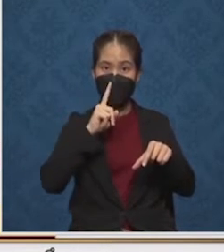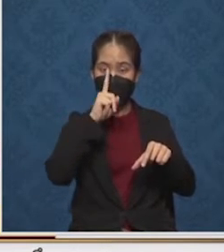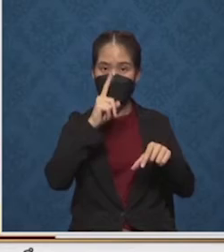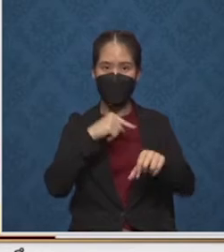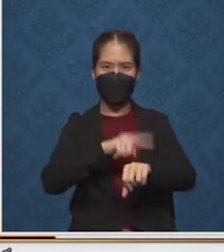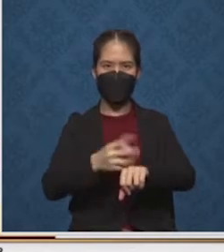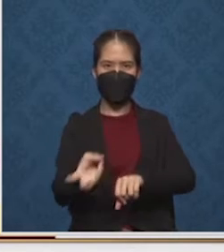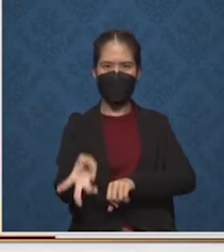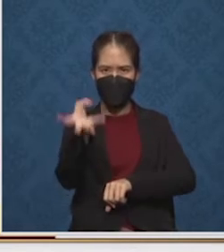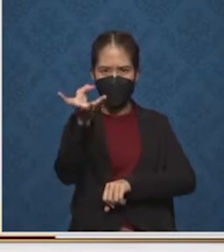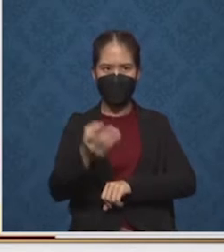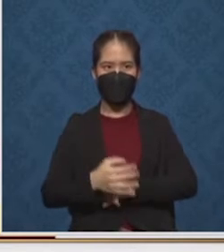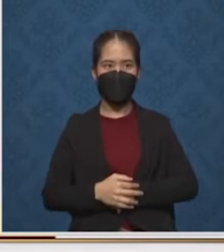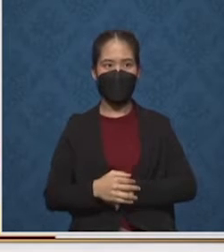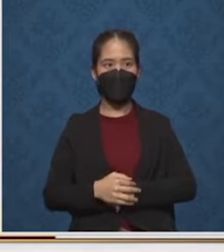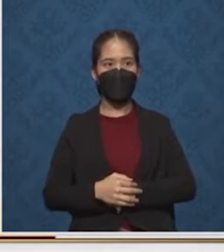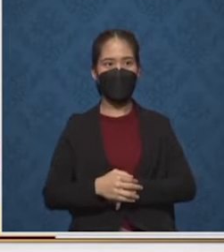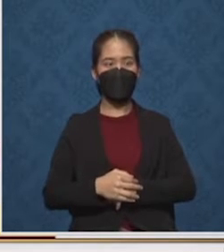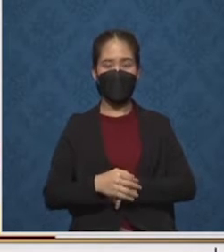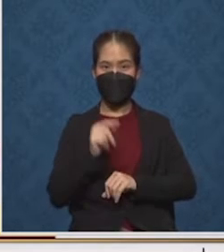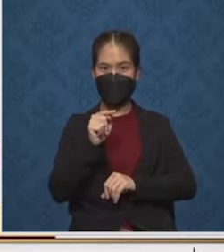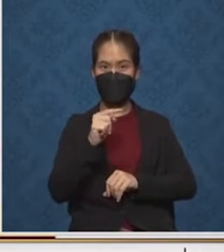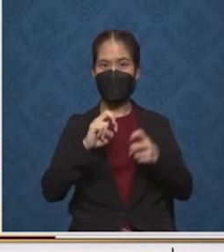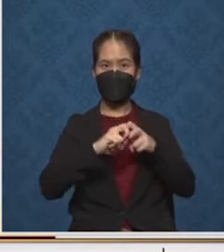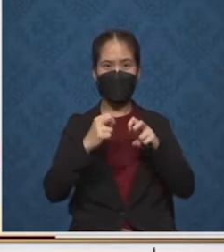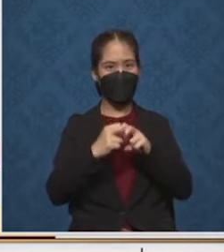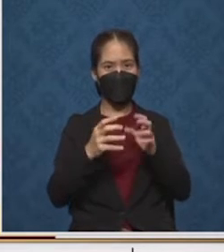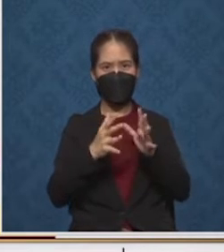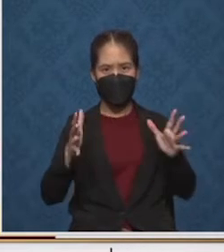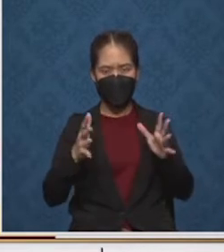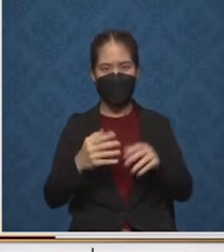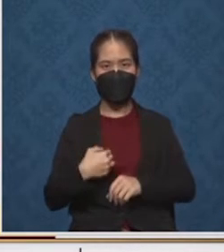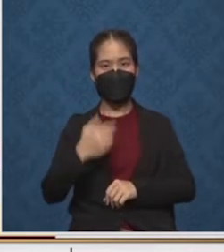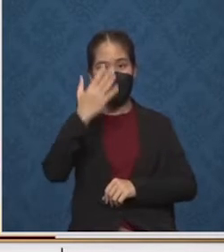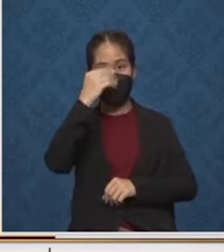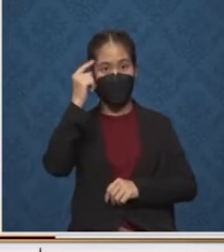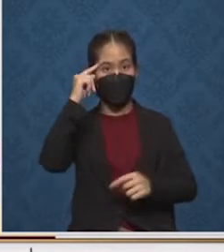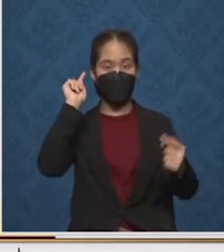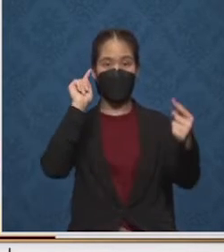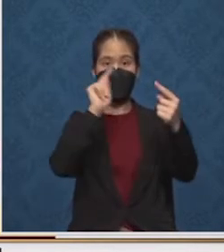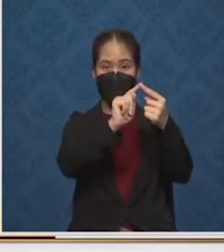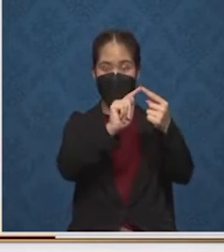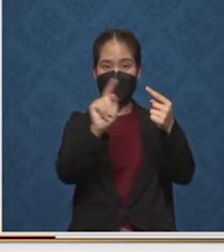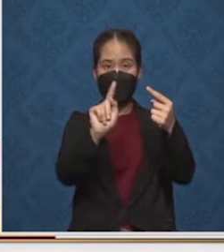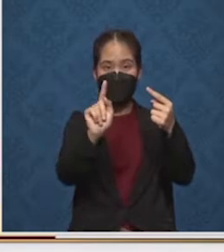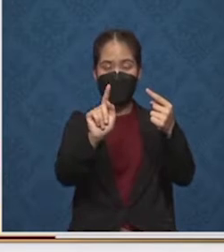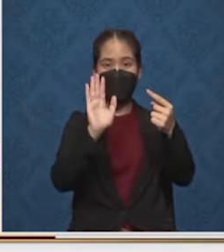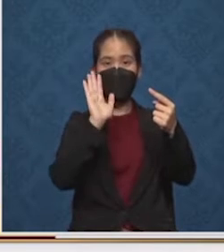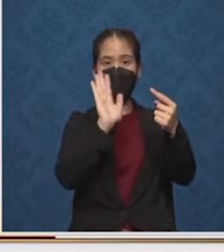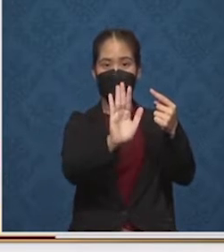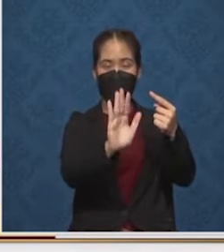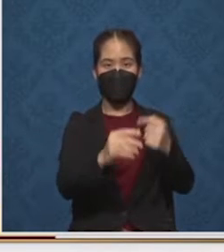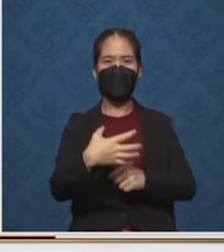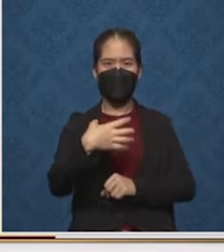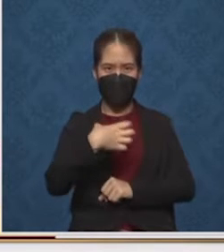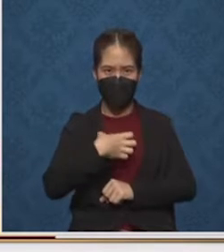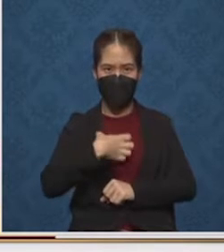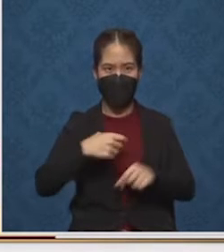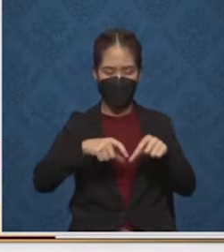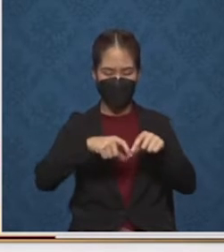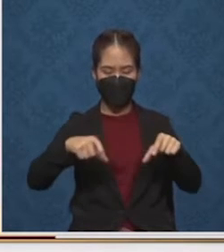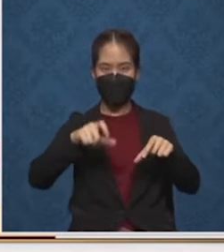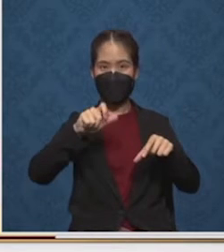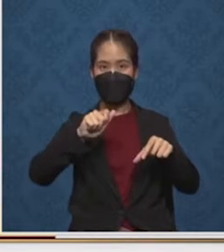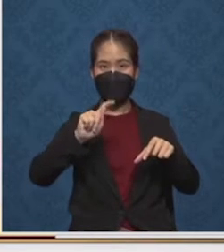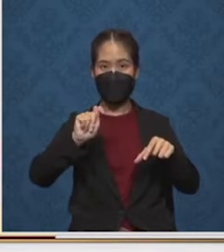ต่อไปครับเรื่องนี้ยาวมากทำไมจันทร์ 7อารมณ์กำลังครับเช็ดโต๊ะนะรวมของการที่ต้องการชุดตรวจ